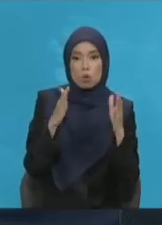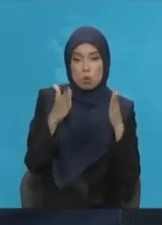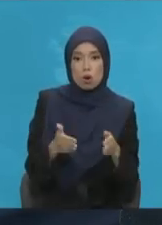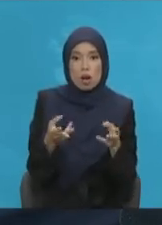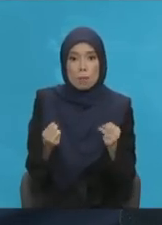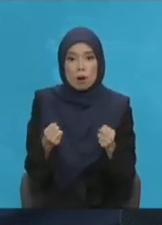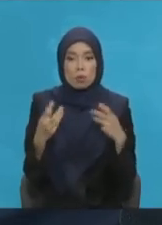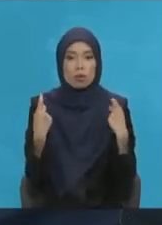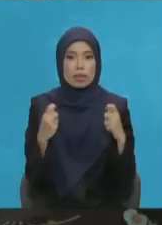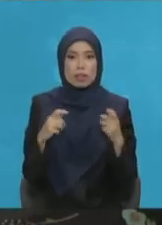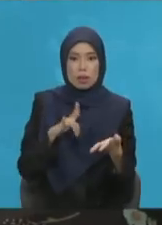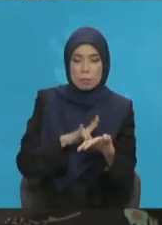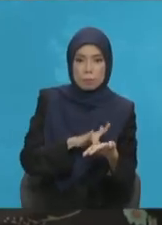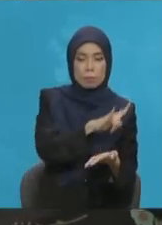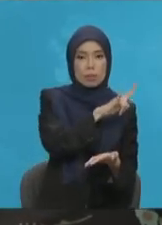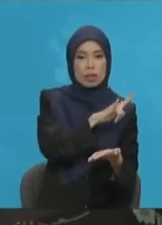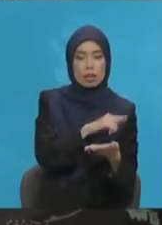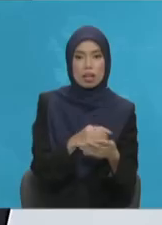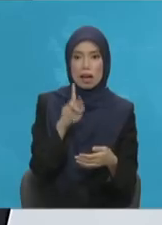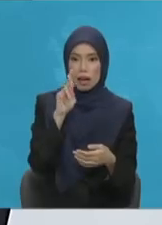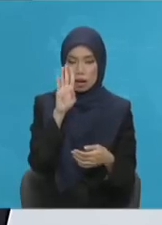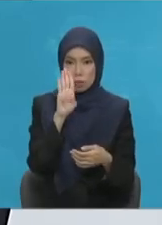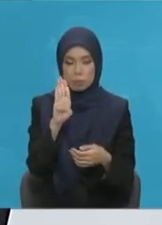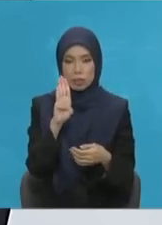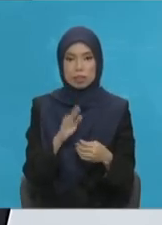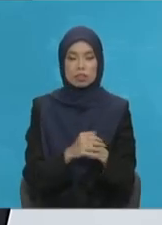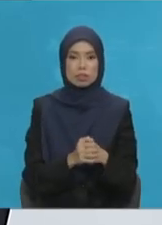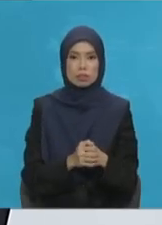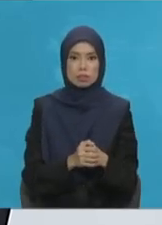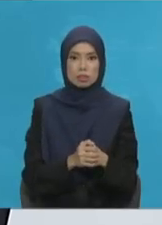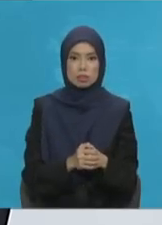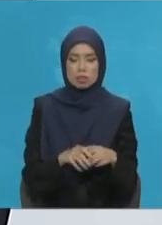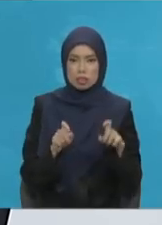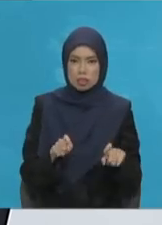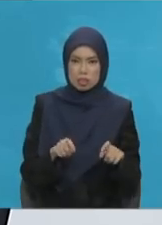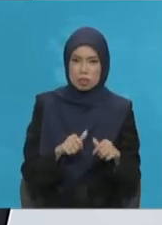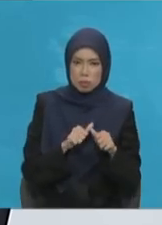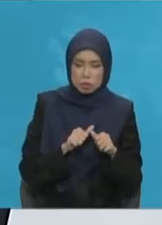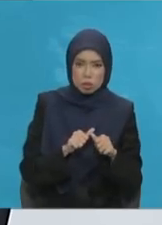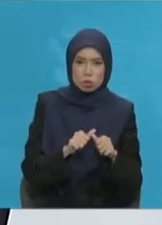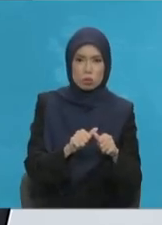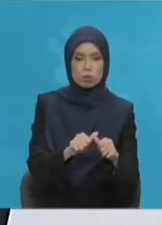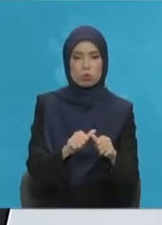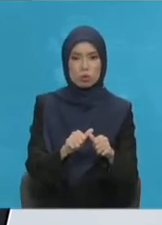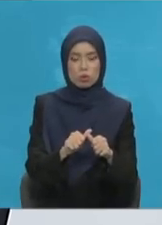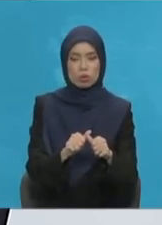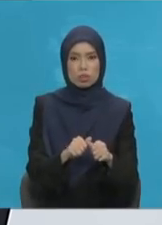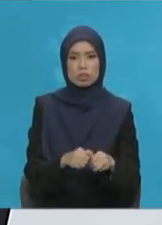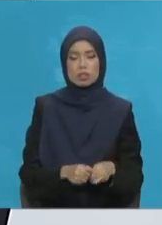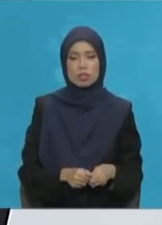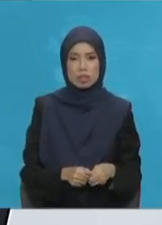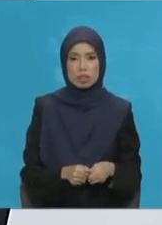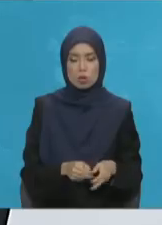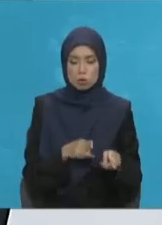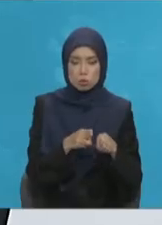daripada luar negara potensi hebat ini perlu terus dipupuk untuk menggalakkan